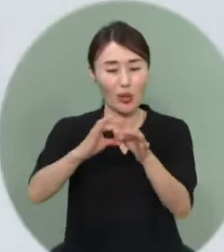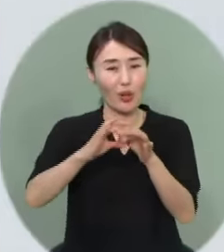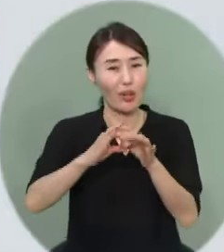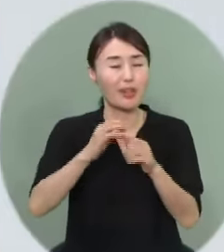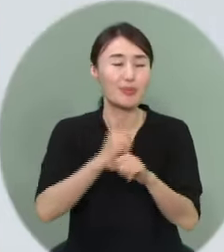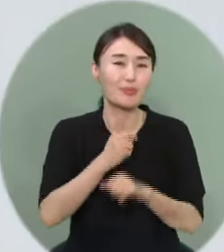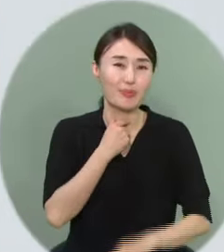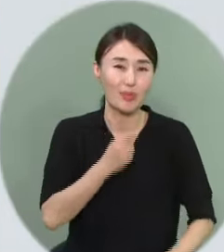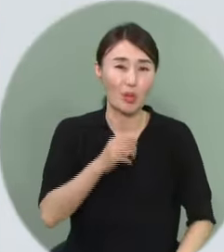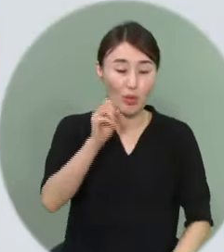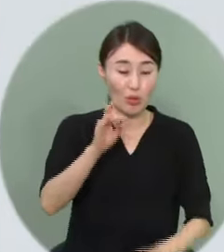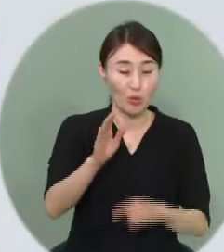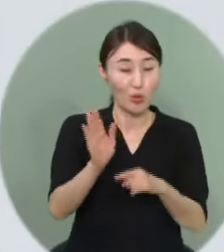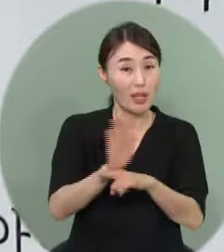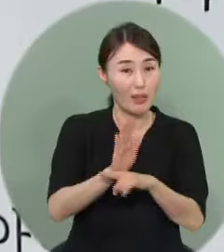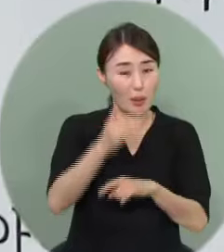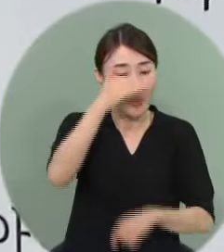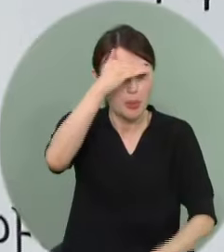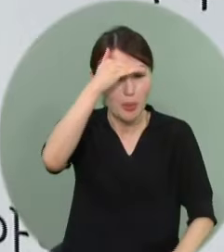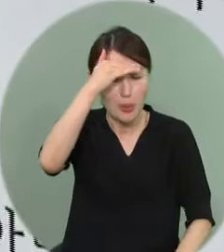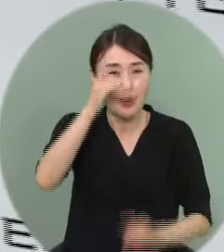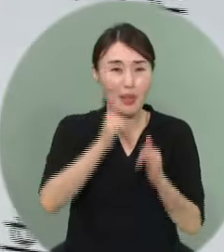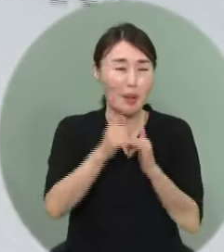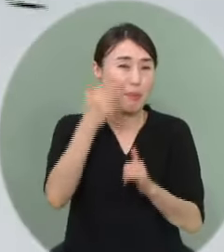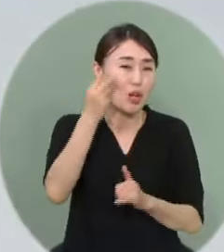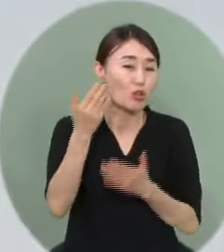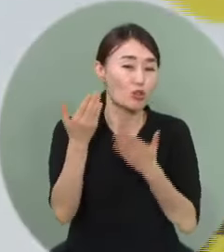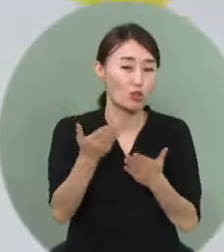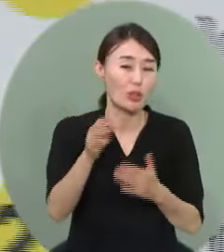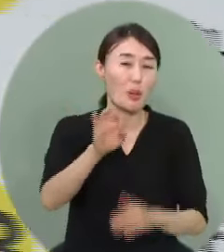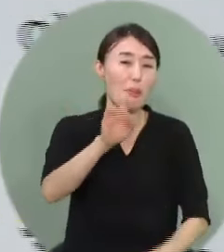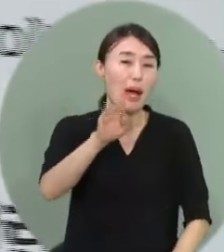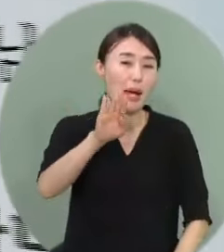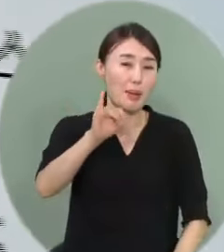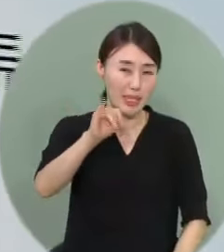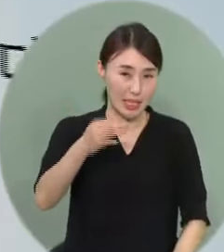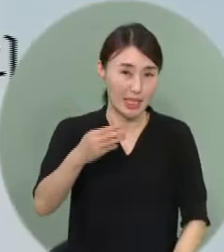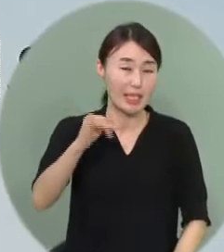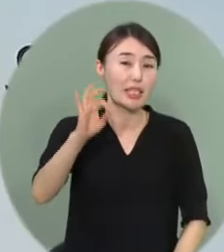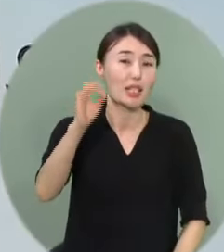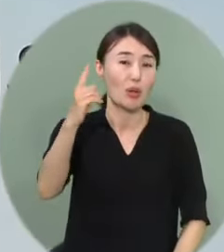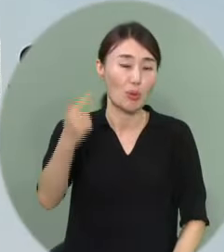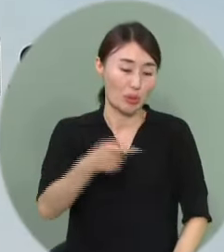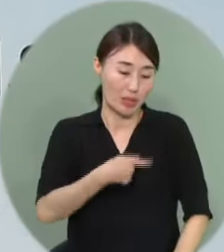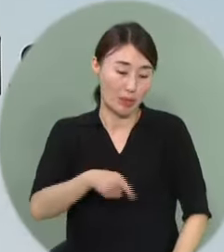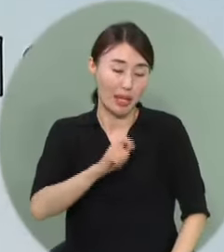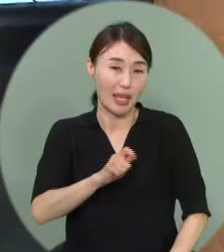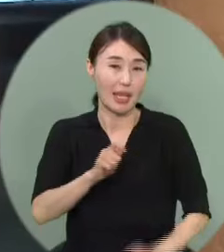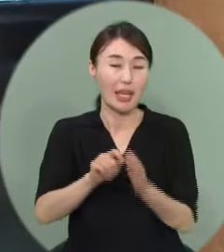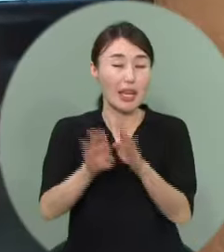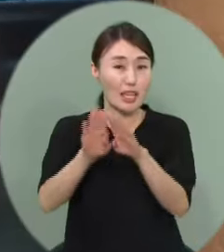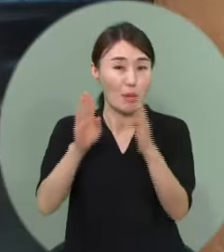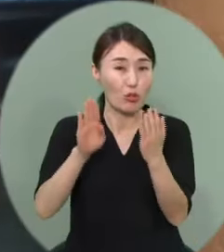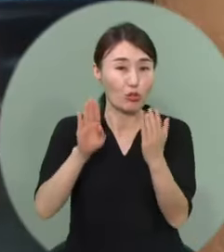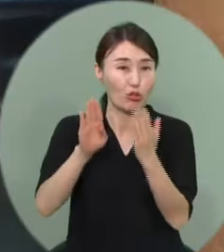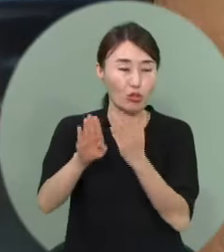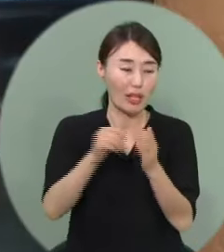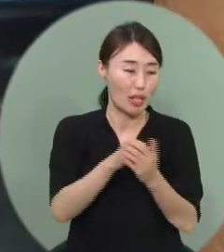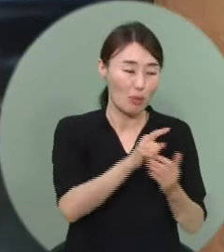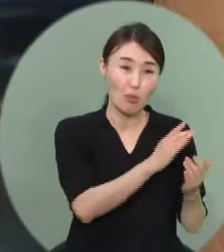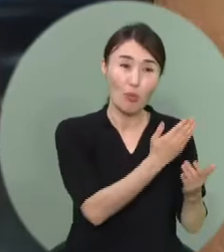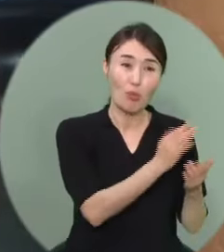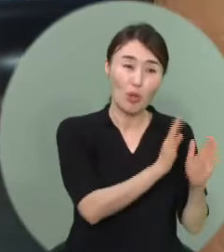광주 비엔날레 관객들에게 또 다른 매력을 선사할 파빌리온은 9월 2일 스페인 예술 파빌리온 개막을 시작으로